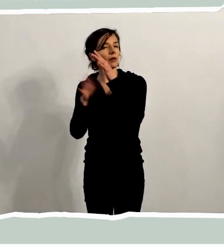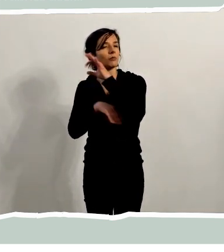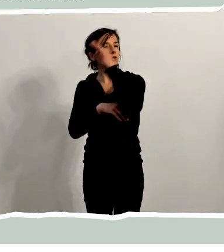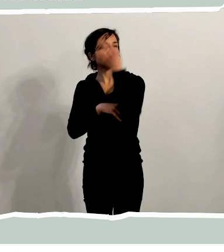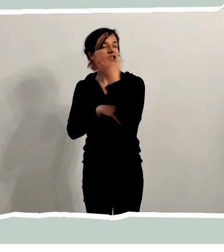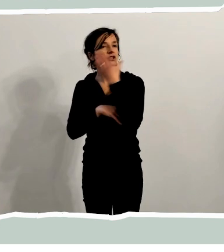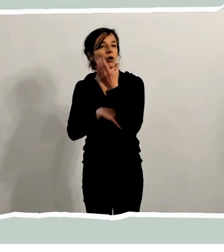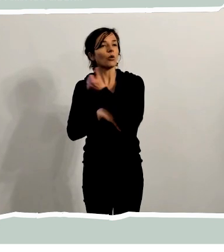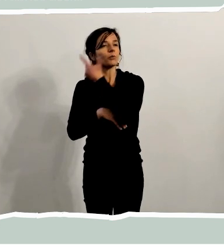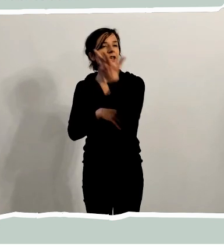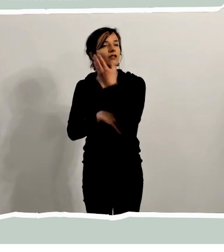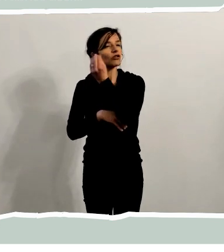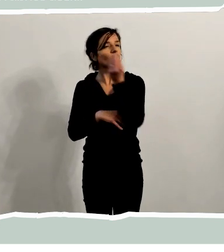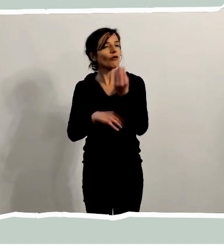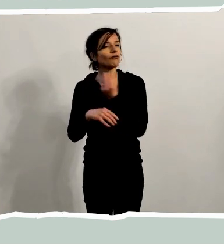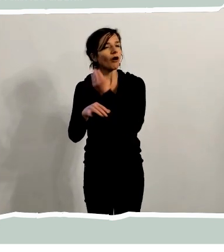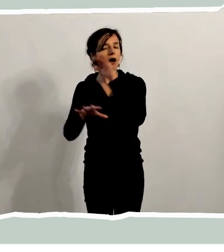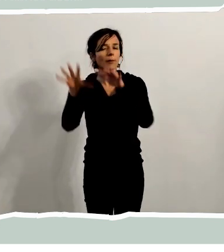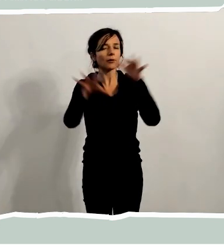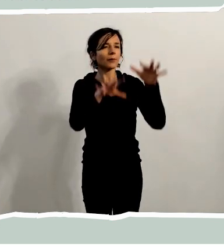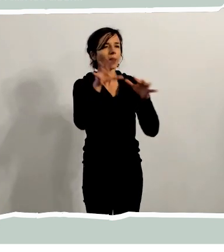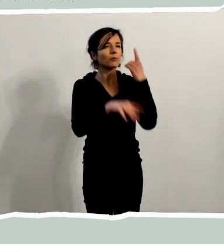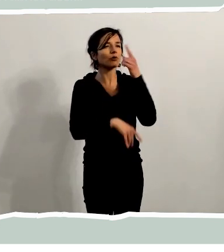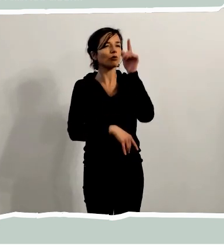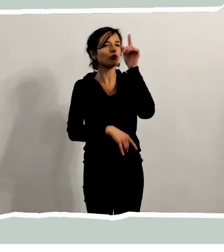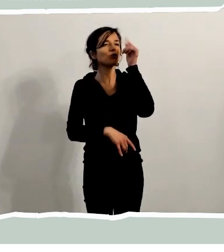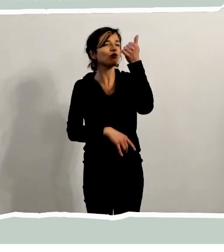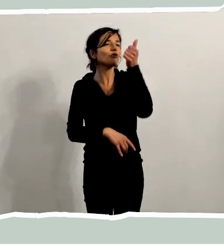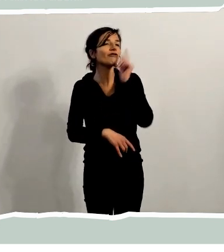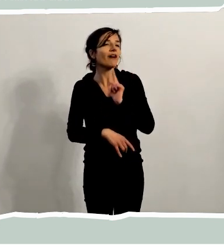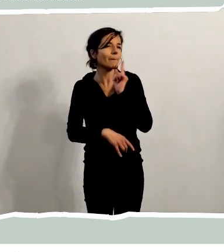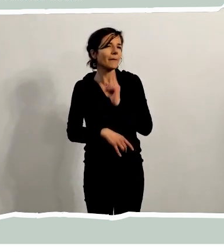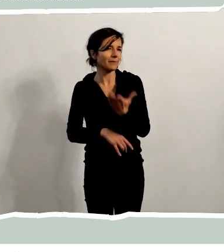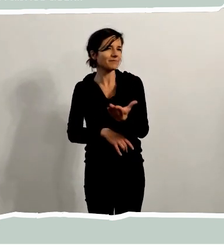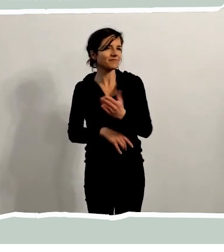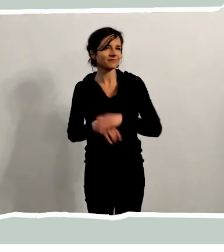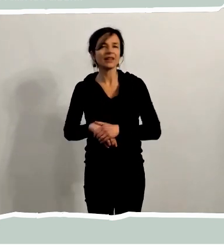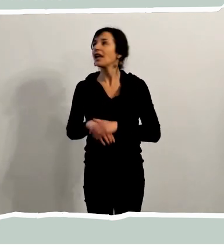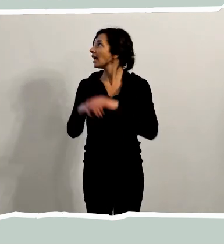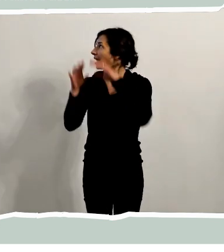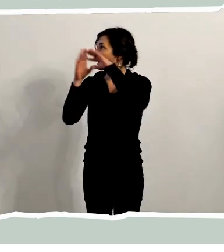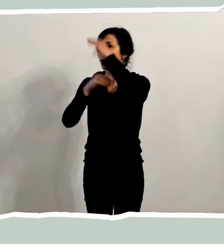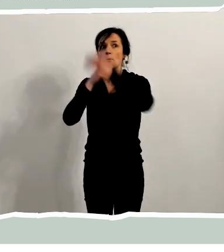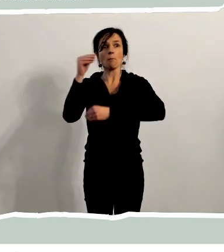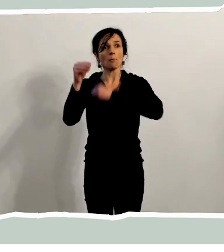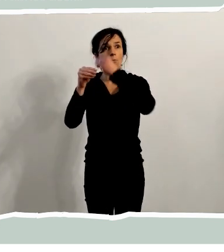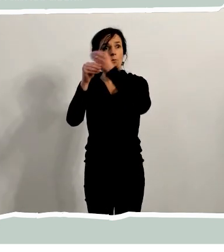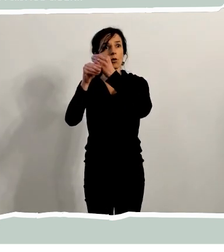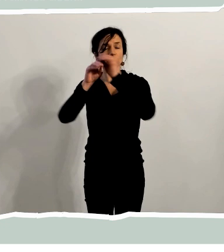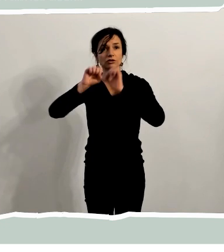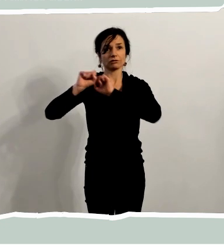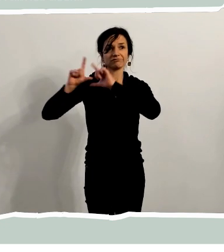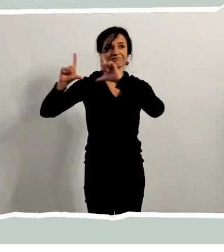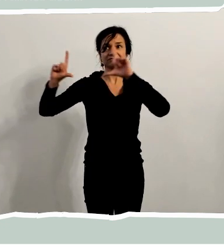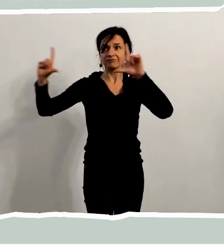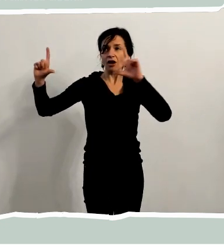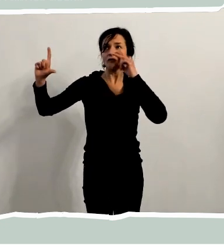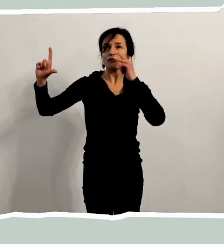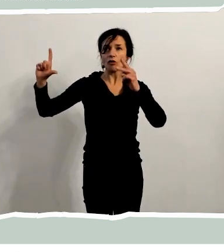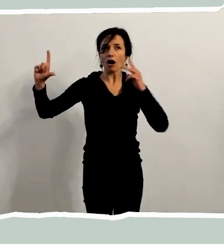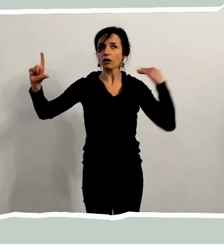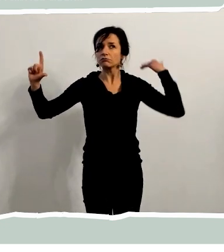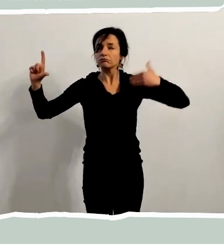par femme. Et lorsqu'on regarde ce qui se passe au niveau du monde, avec l'échelle du temps, vous voyez que dans les